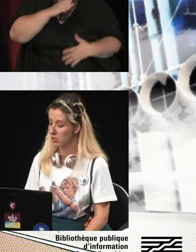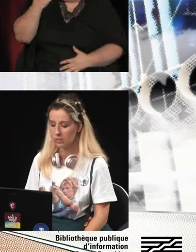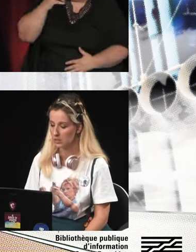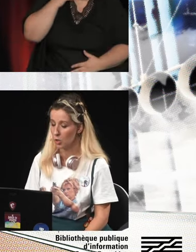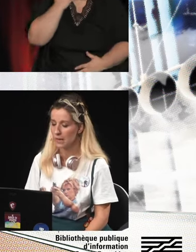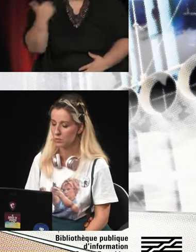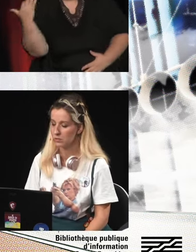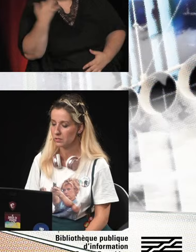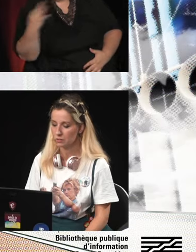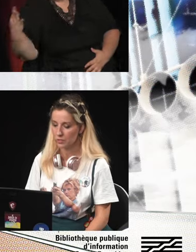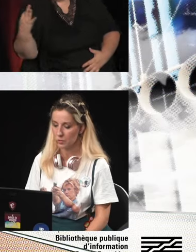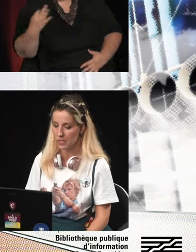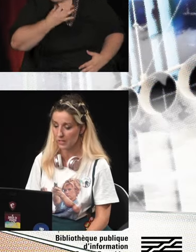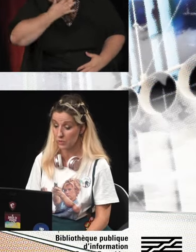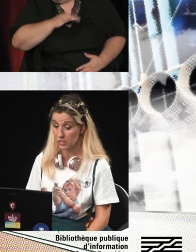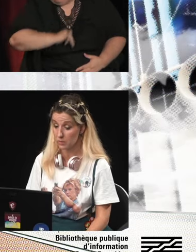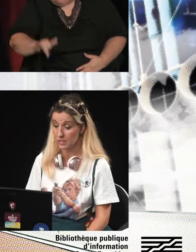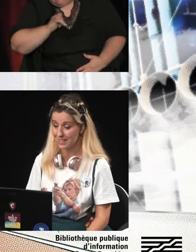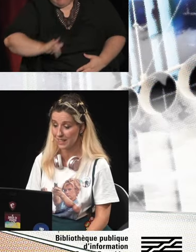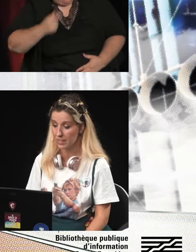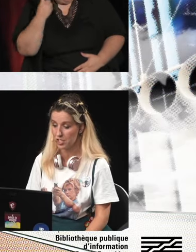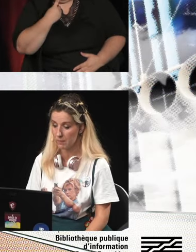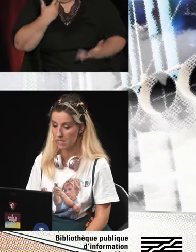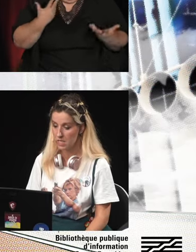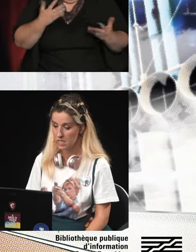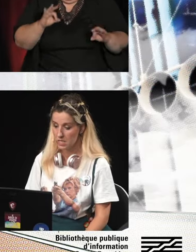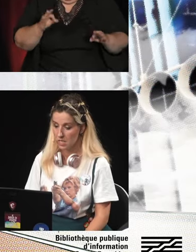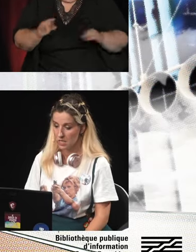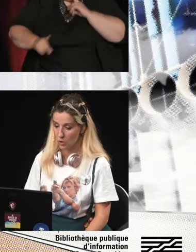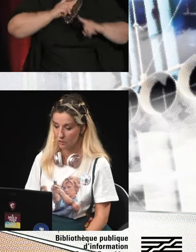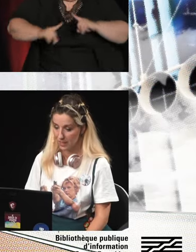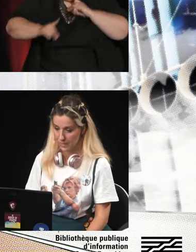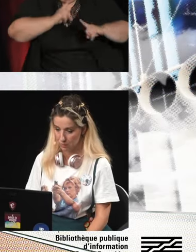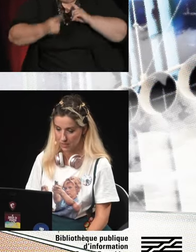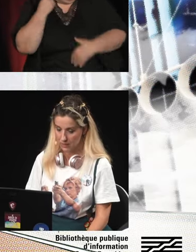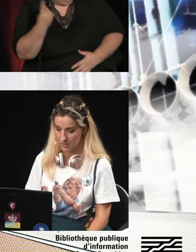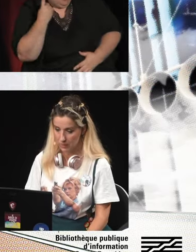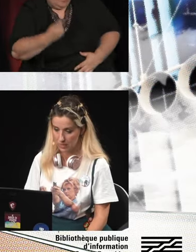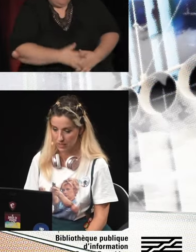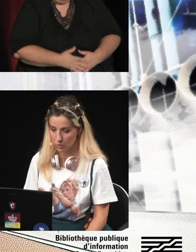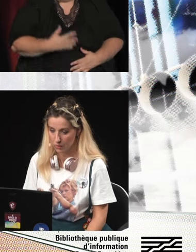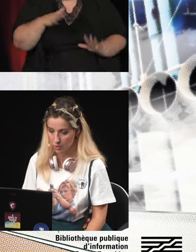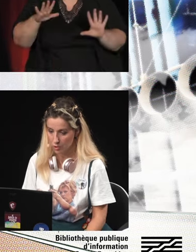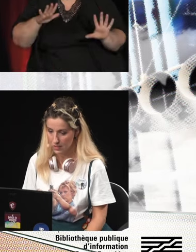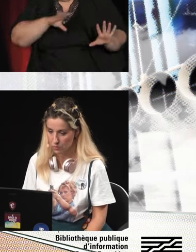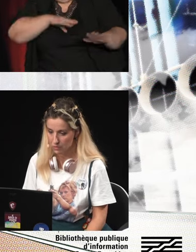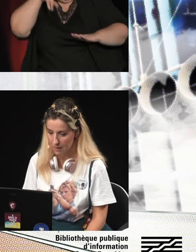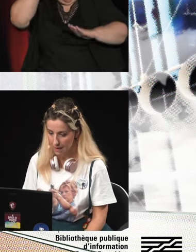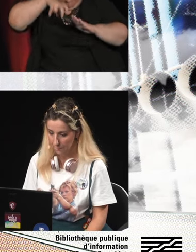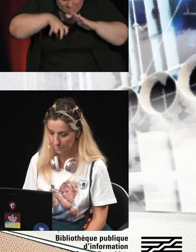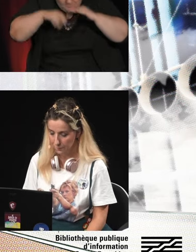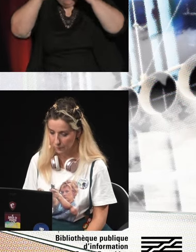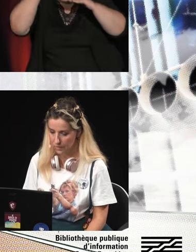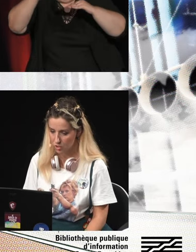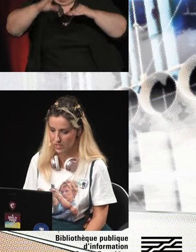faire des records en marathon ou en direct comme ça, parce que ça n'arrivera jamais. On va faire gaffe, on va se baisser, parce qu'évidemment, la planche, là, ça nous fait